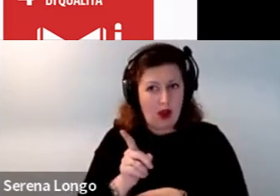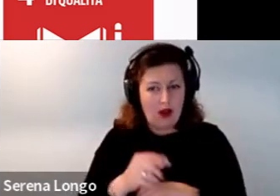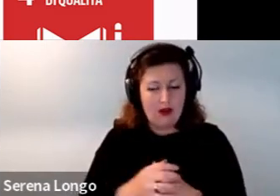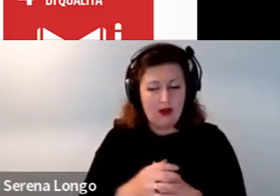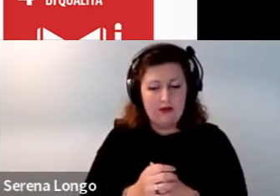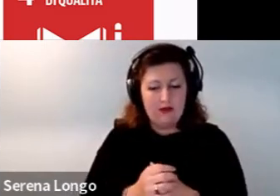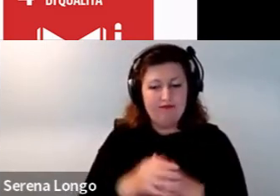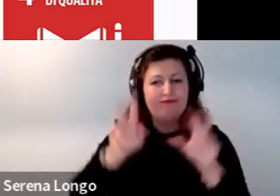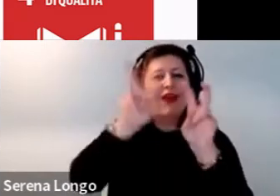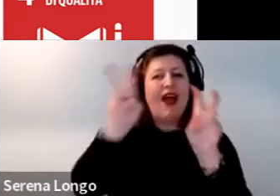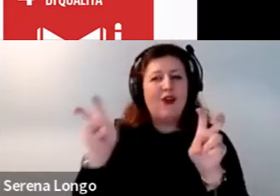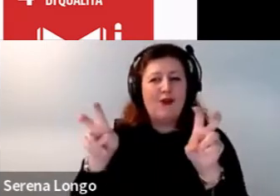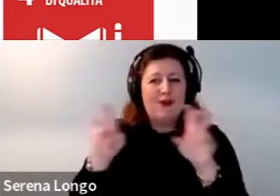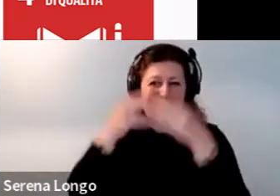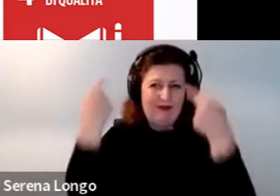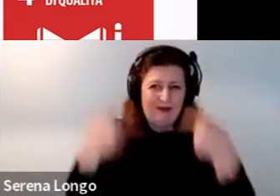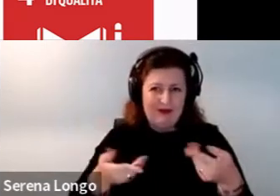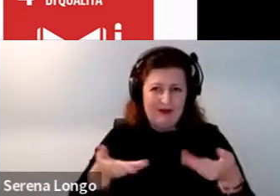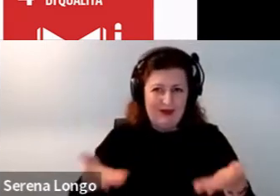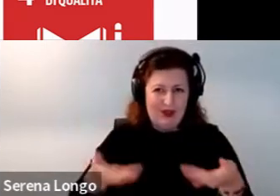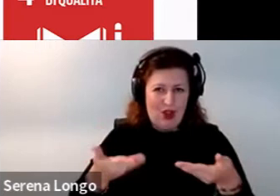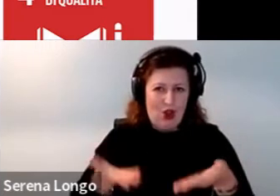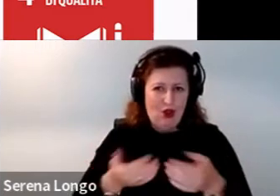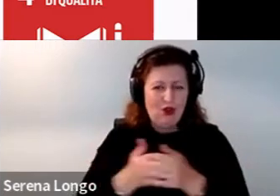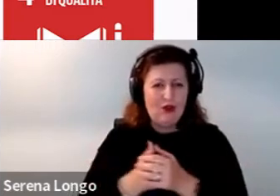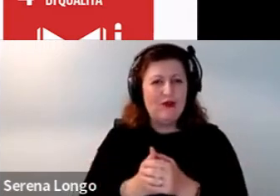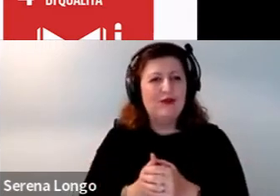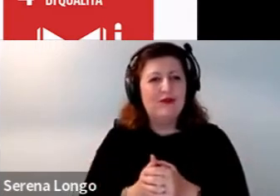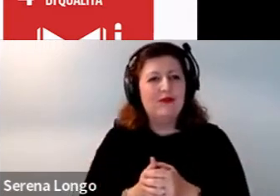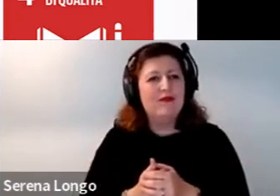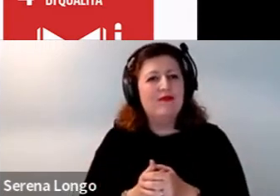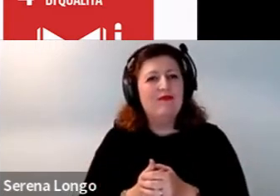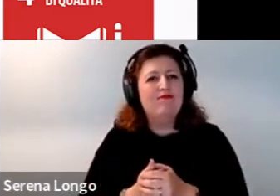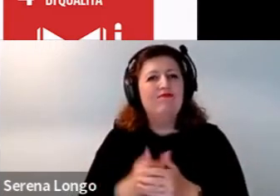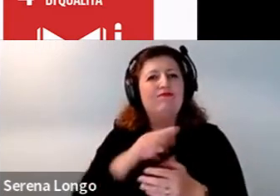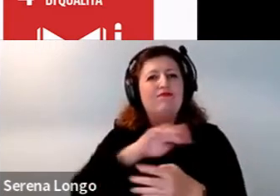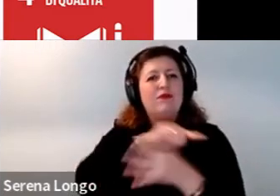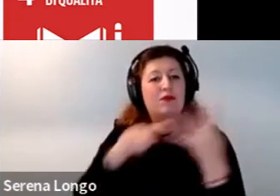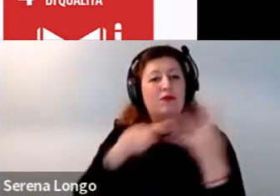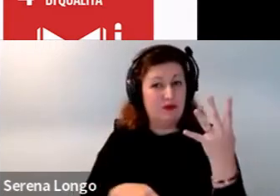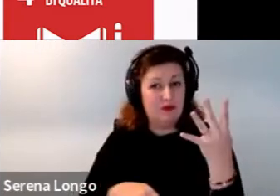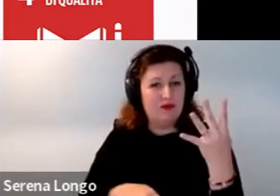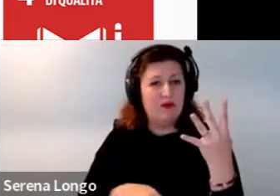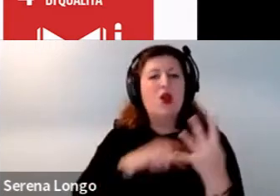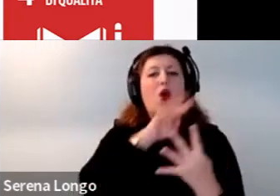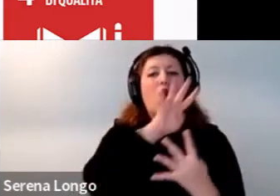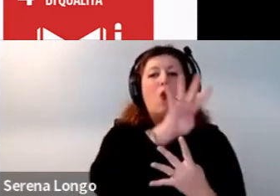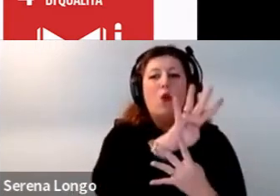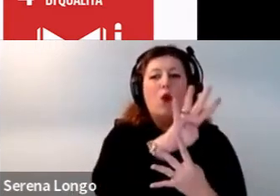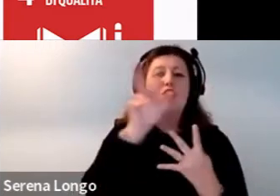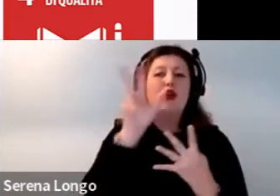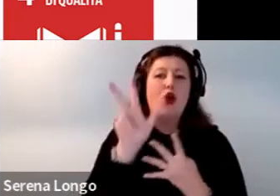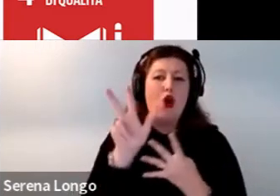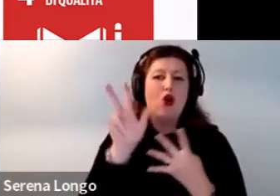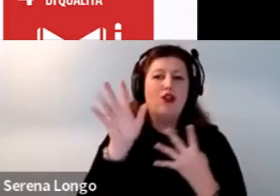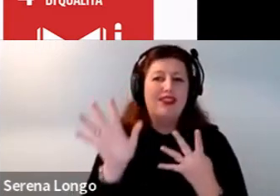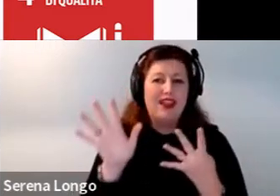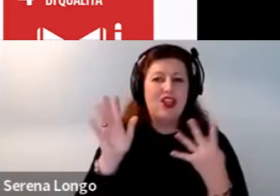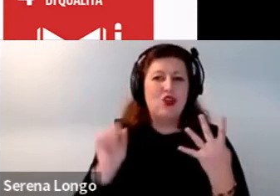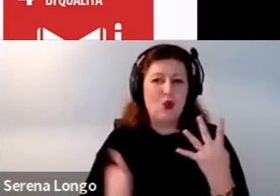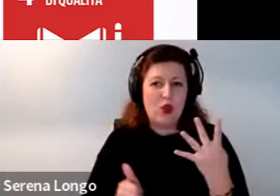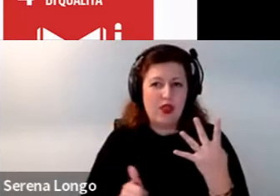al tema che trattiamo oggi. E li richiamo tutti, sono i goals 4, 8, 10 e 11.